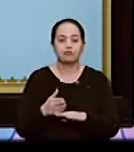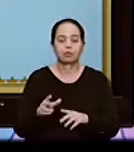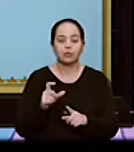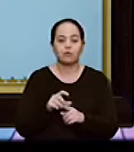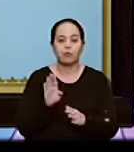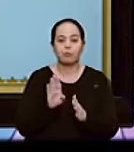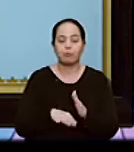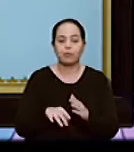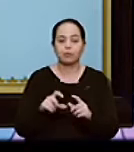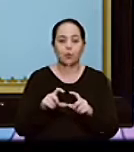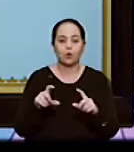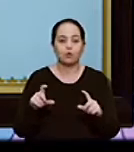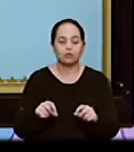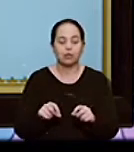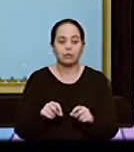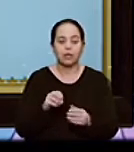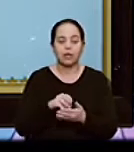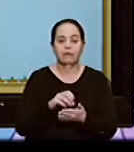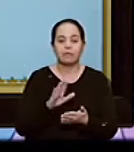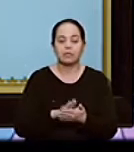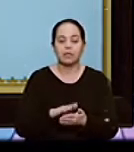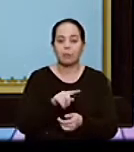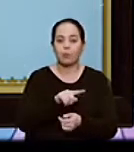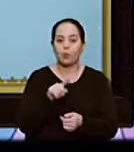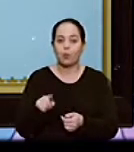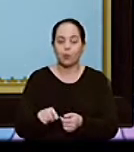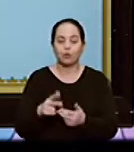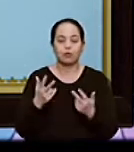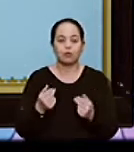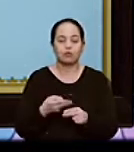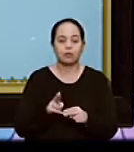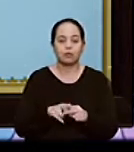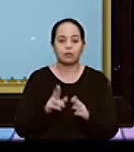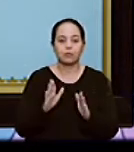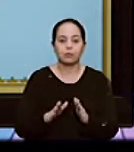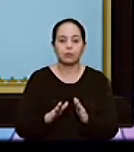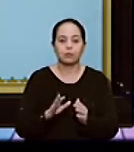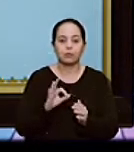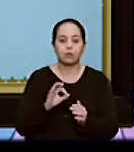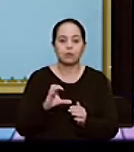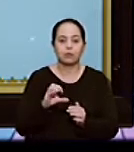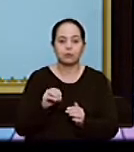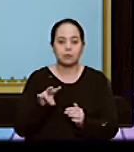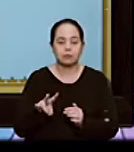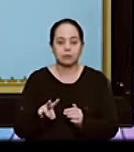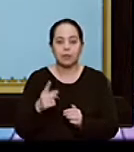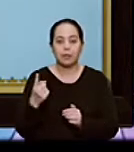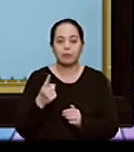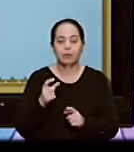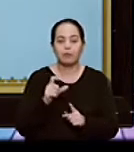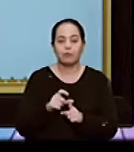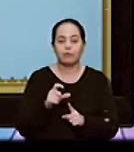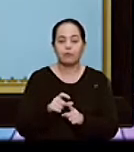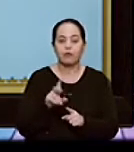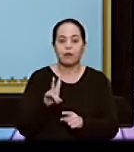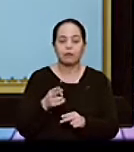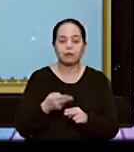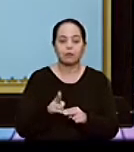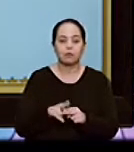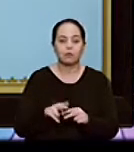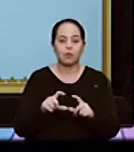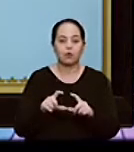слова без окончания. Выделяем корень. Конечно, это будет корень «осен». Первая буква «н» –